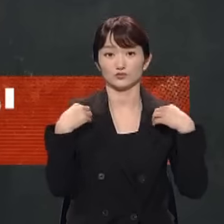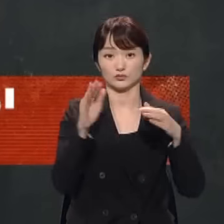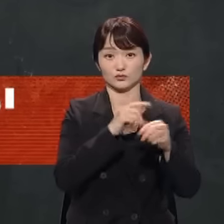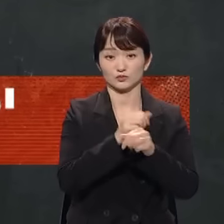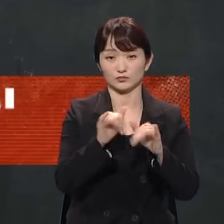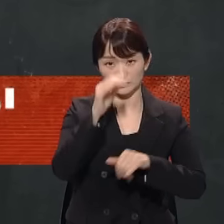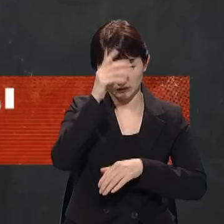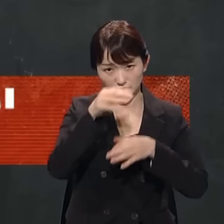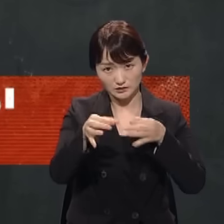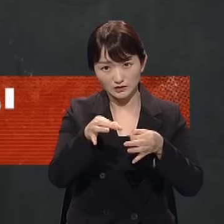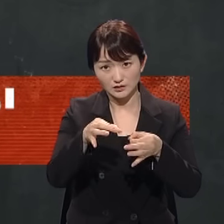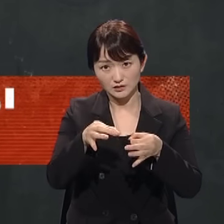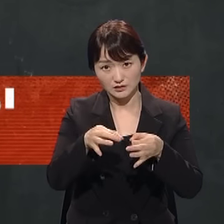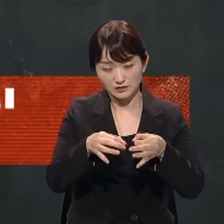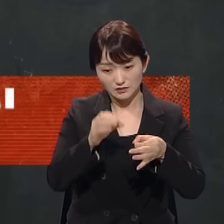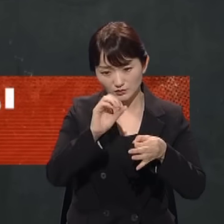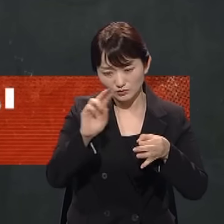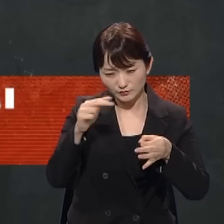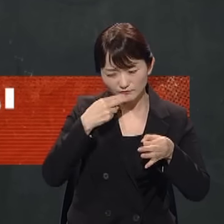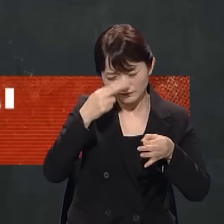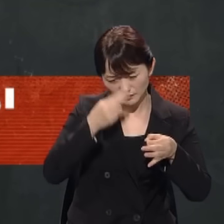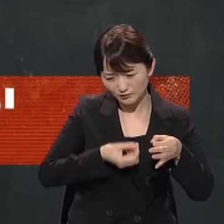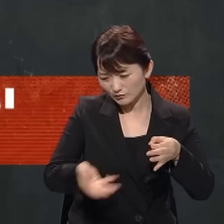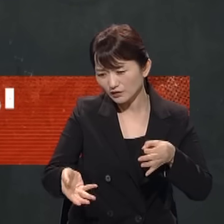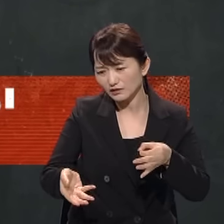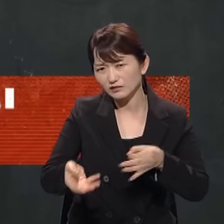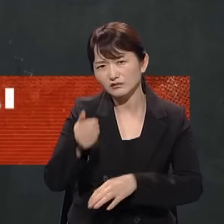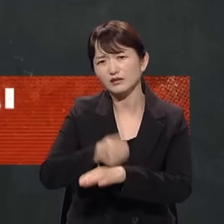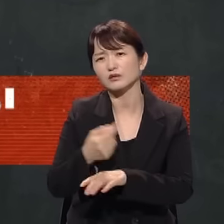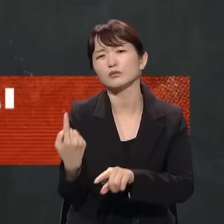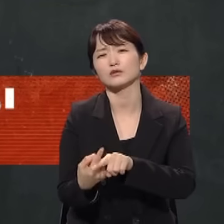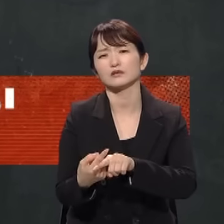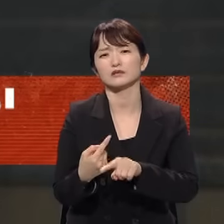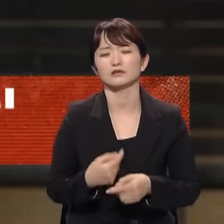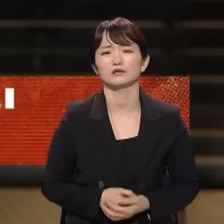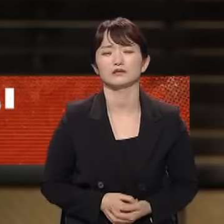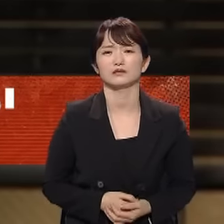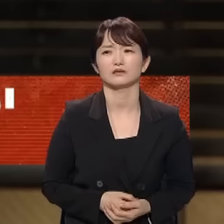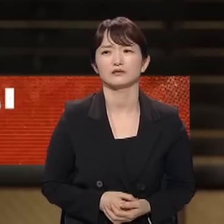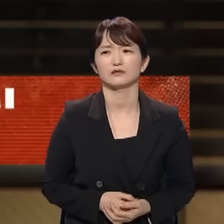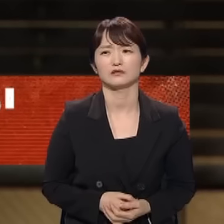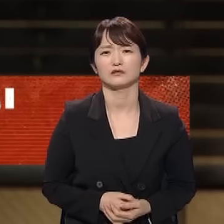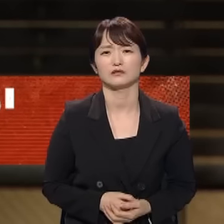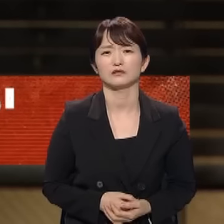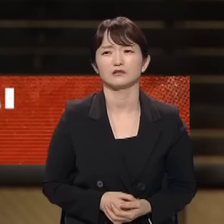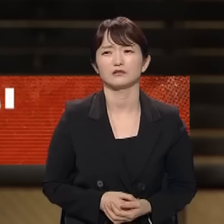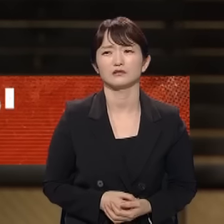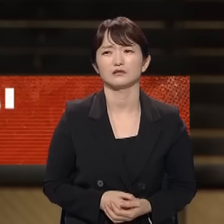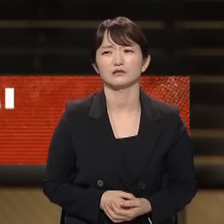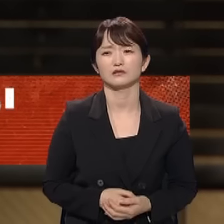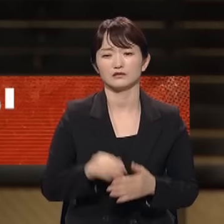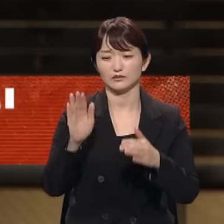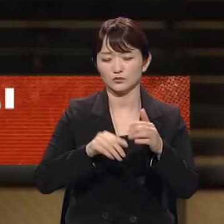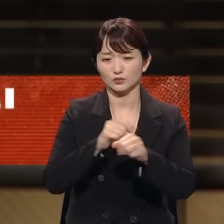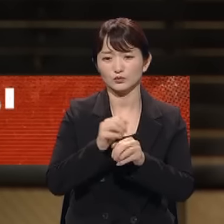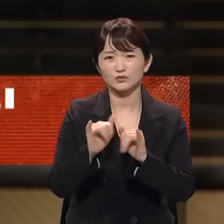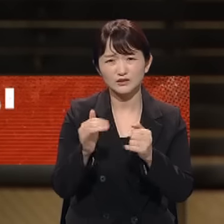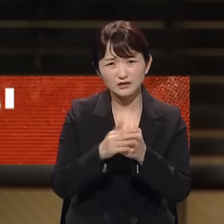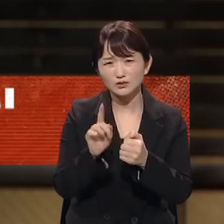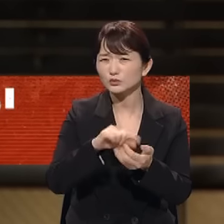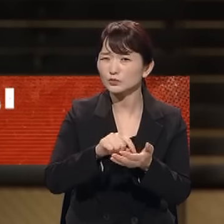그 치킨집 난동 사건하고 결말이 똑같아요. 아, 근데 그 문제라도 좀 어느 정도 공무원이었기 때문에 해결이 좀 됐었는데